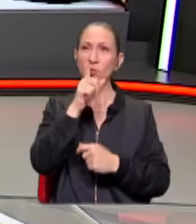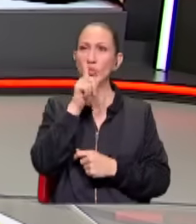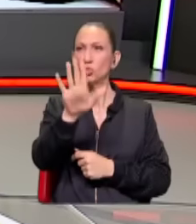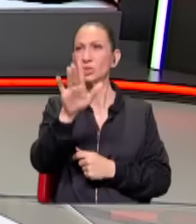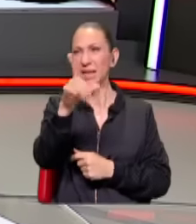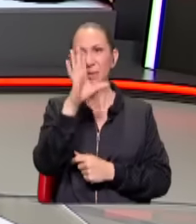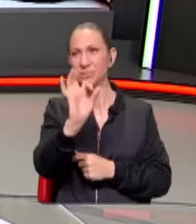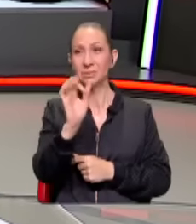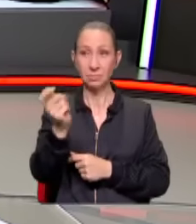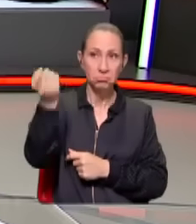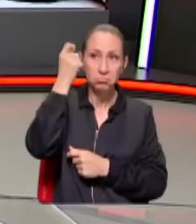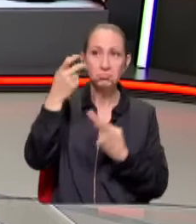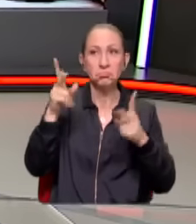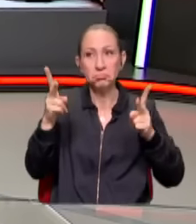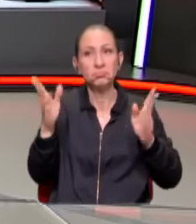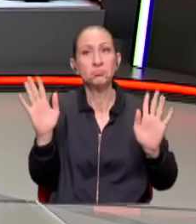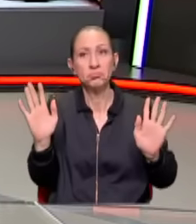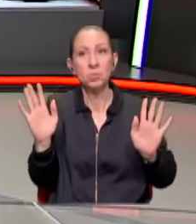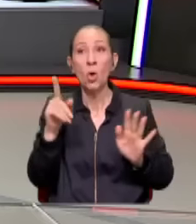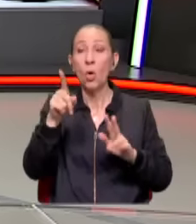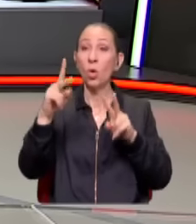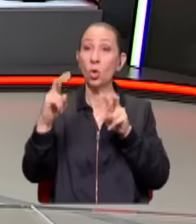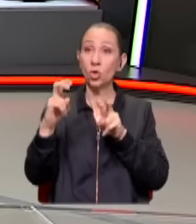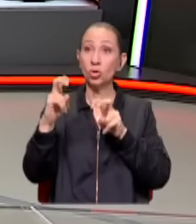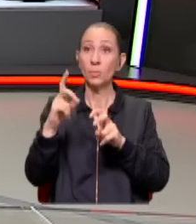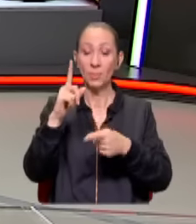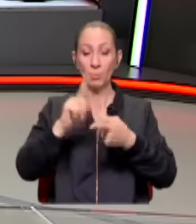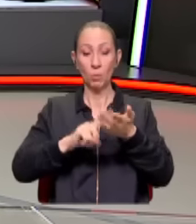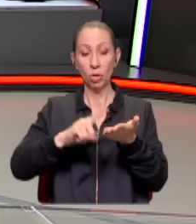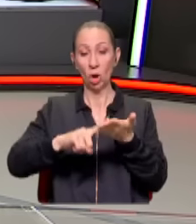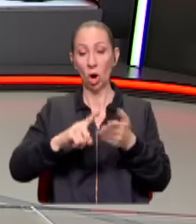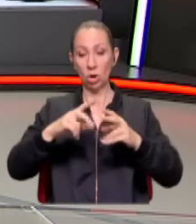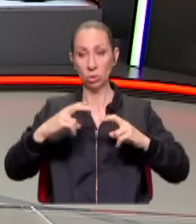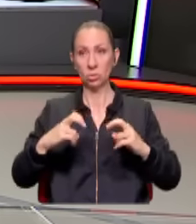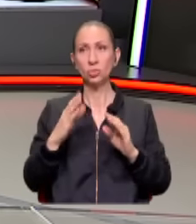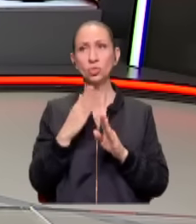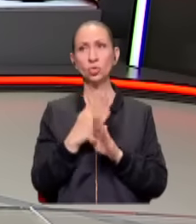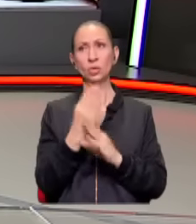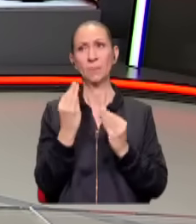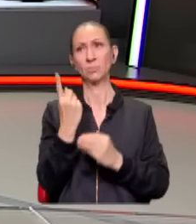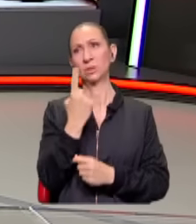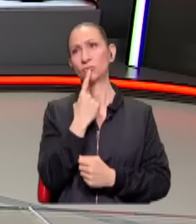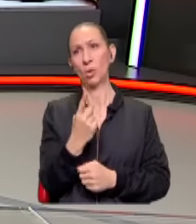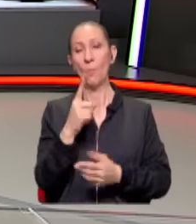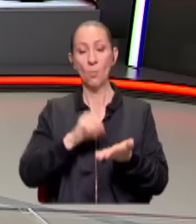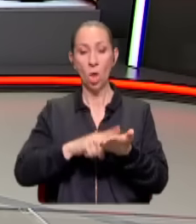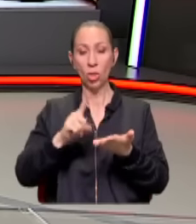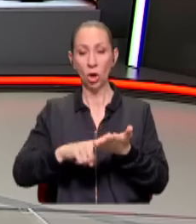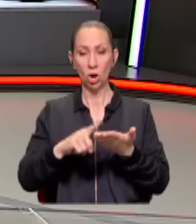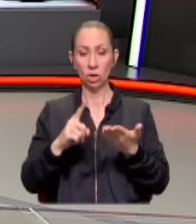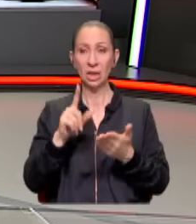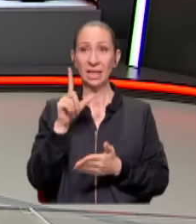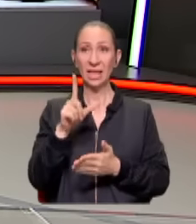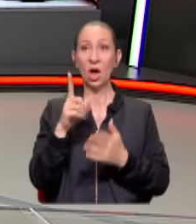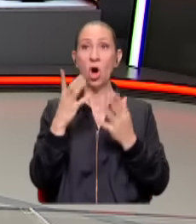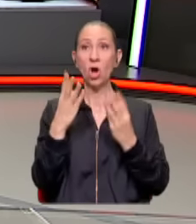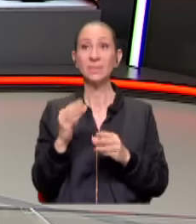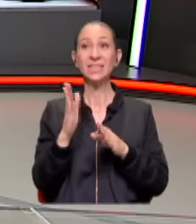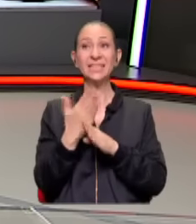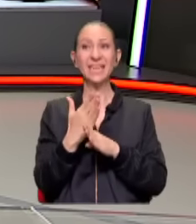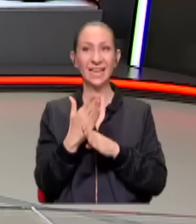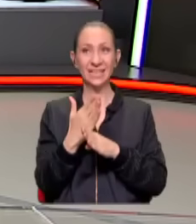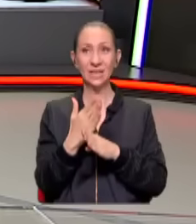sen kimsin? O koltuk bir protokol, şimdi doğru dürüst bir şey söyleyelim. Bir protokol gereği olmasının